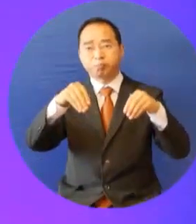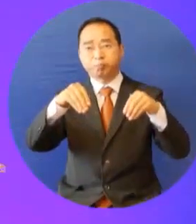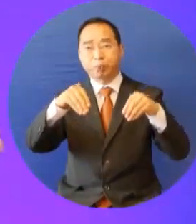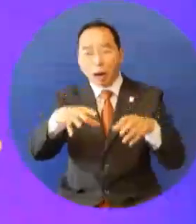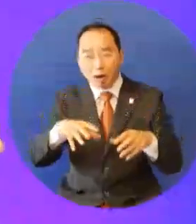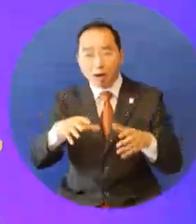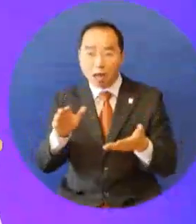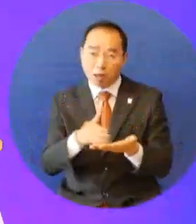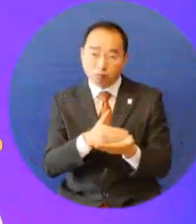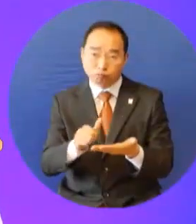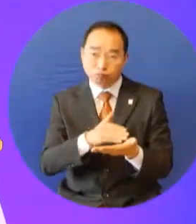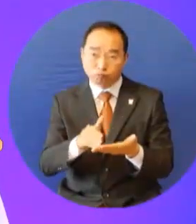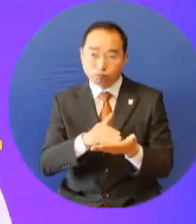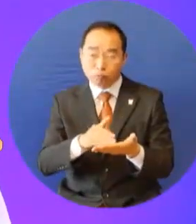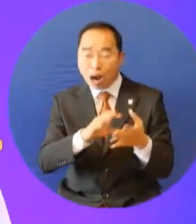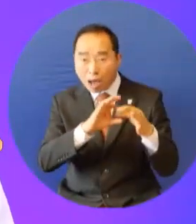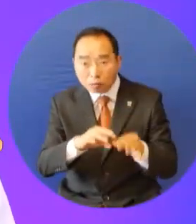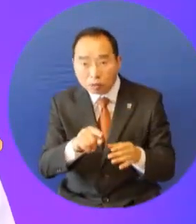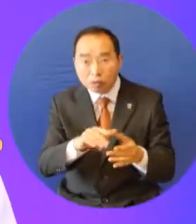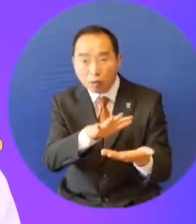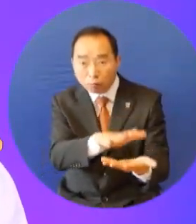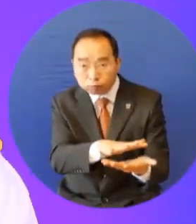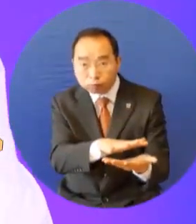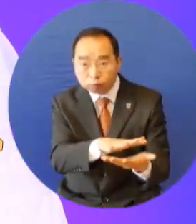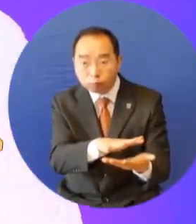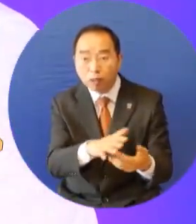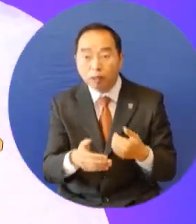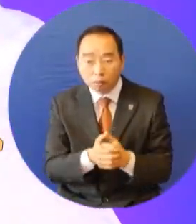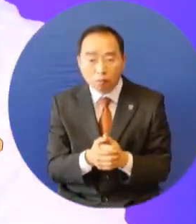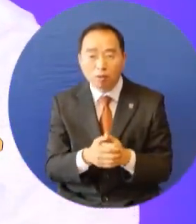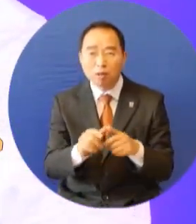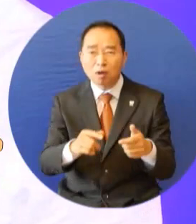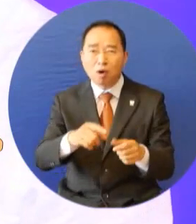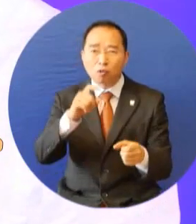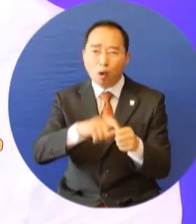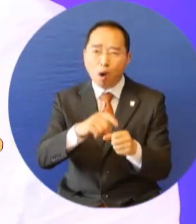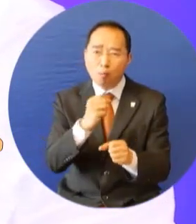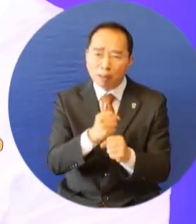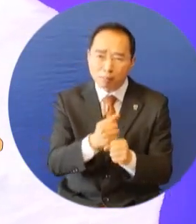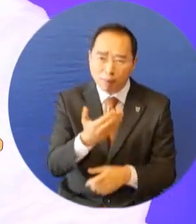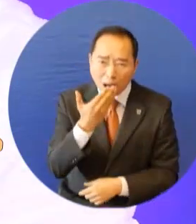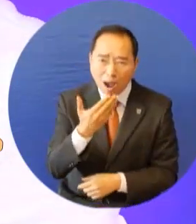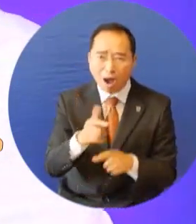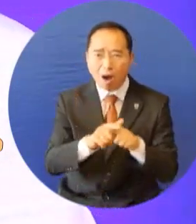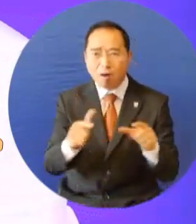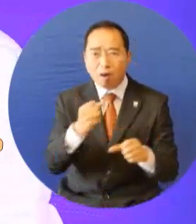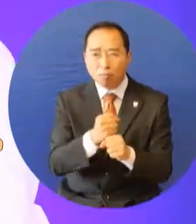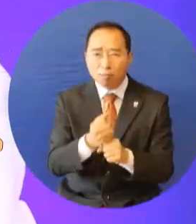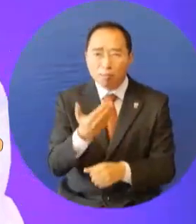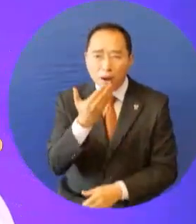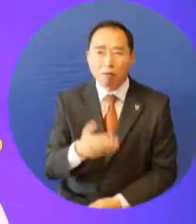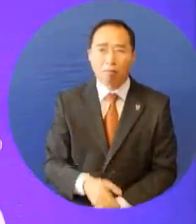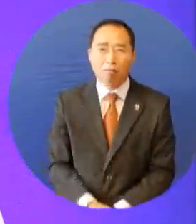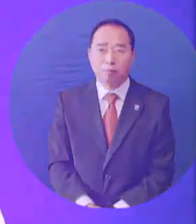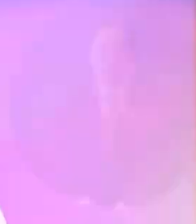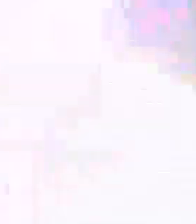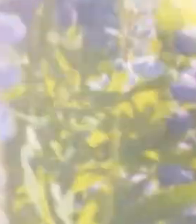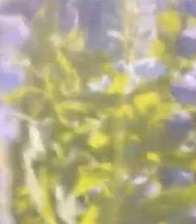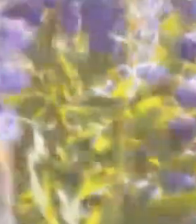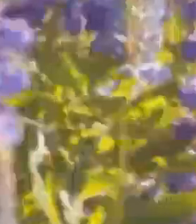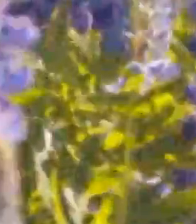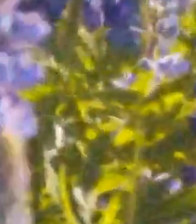볶아가지고 말려야 돼. 볶아서 쪄서 말리고 막 계속 해가지고 이걸로 떡을 해도 되고 뭐 할 게 뭐 다양하게